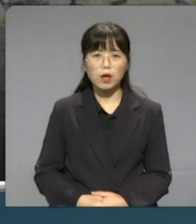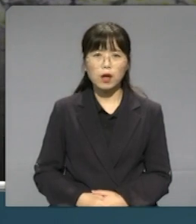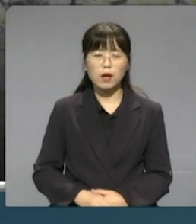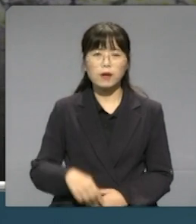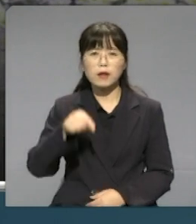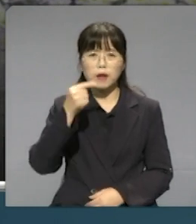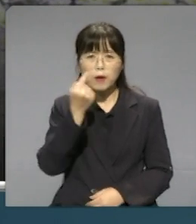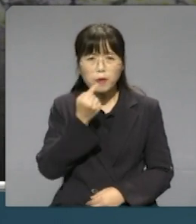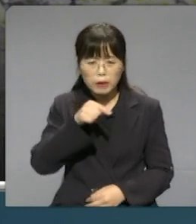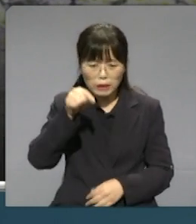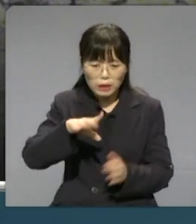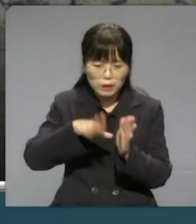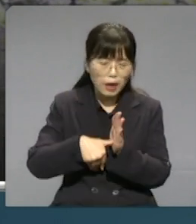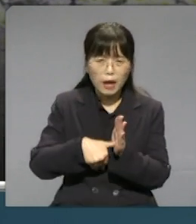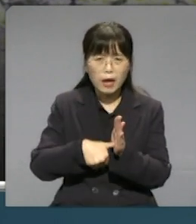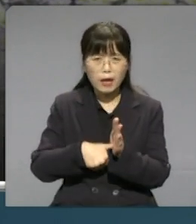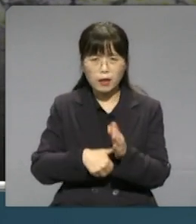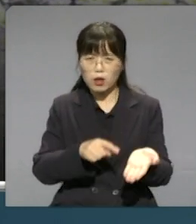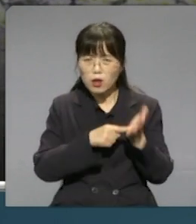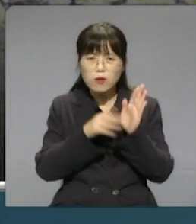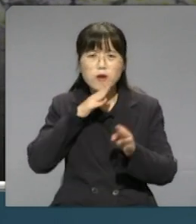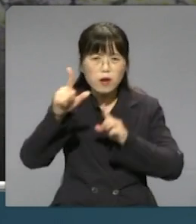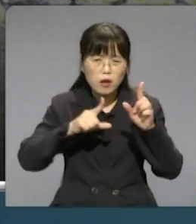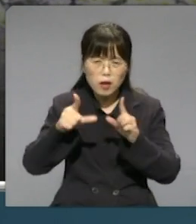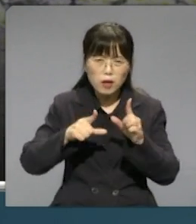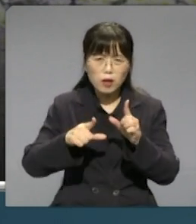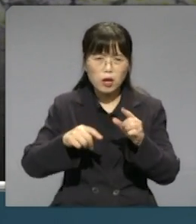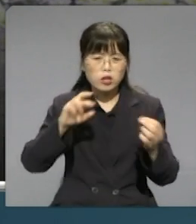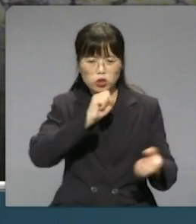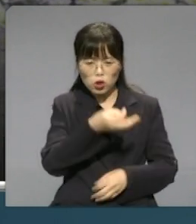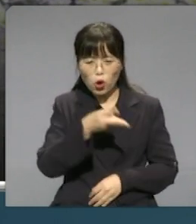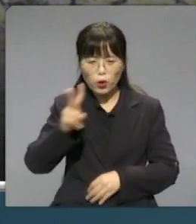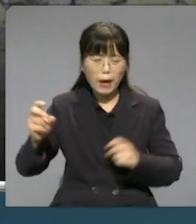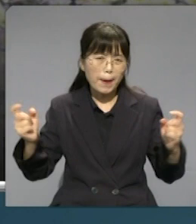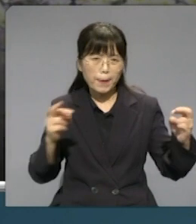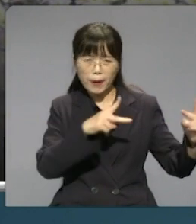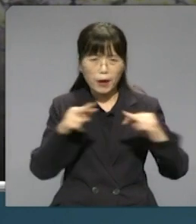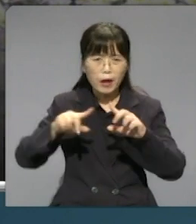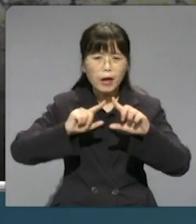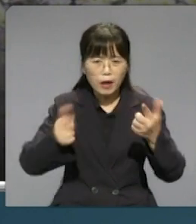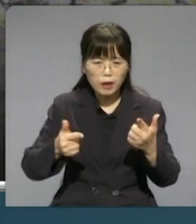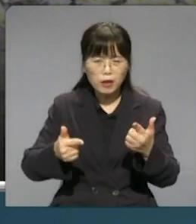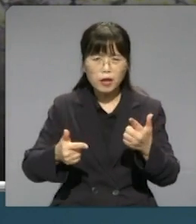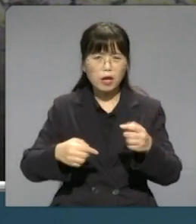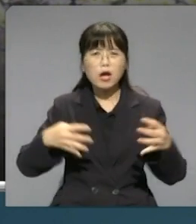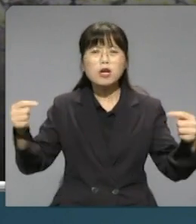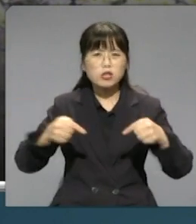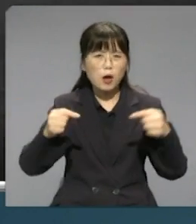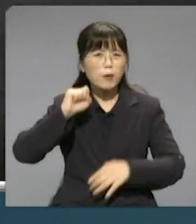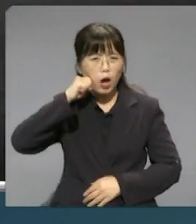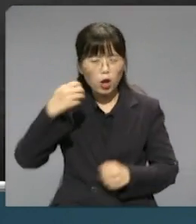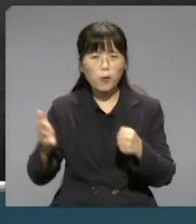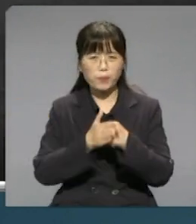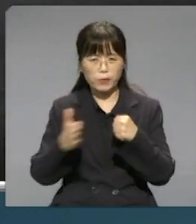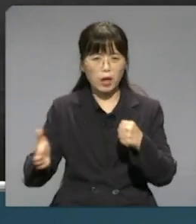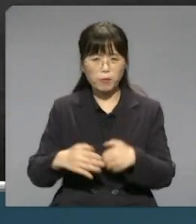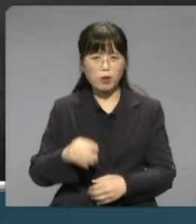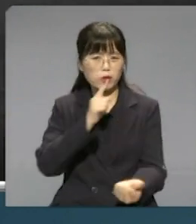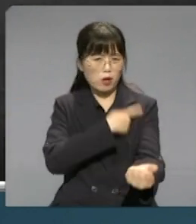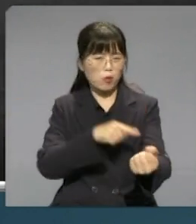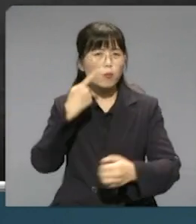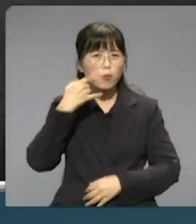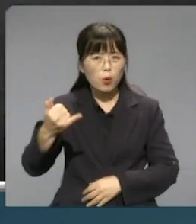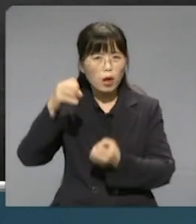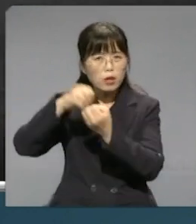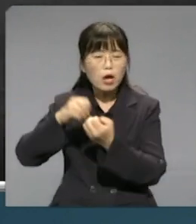부활화법이란 이름만 있되 현실화되지 못하는 건 여야의 반목 때문이 아닌 법무부 안과의 협의 어려움 때문입니다. 자격 없는